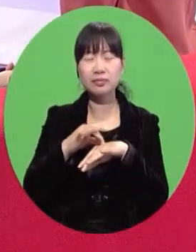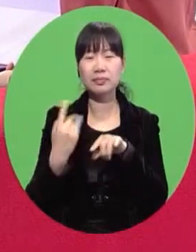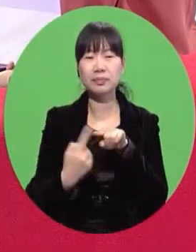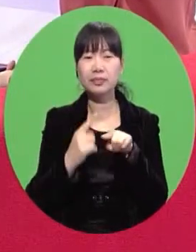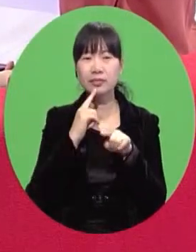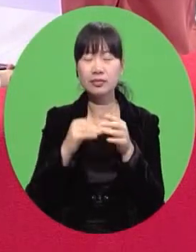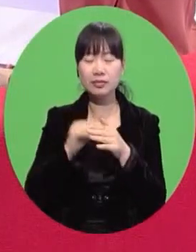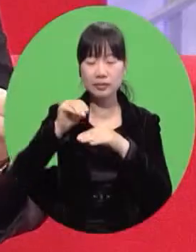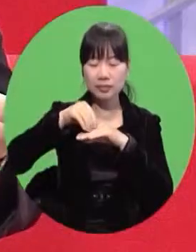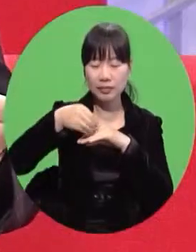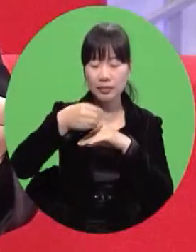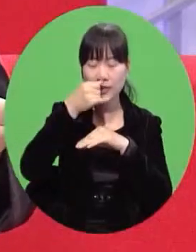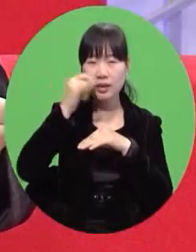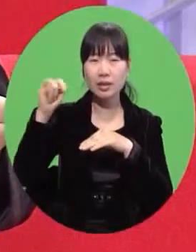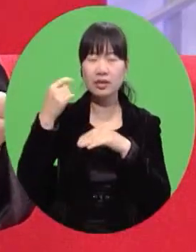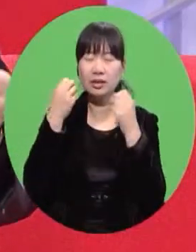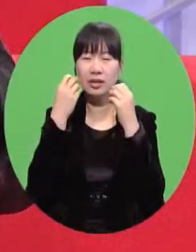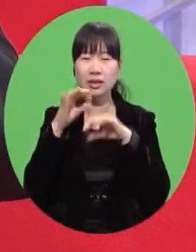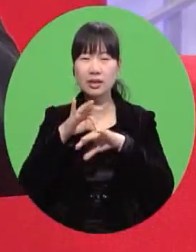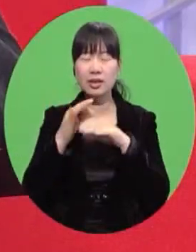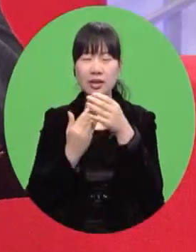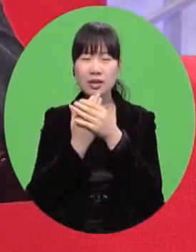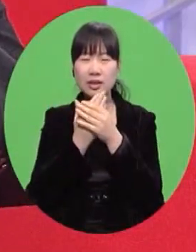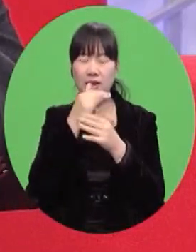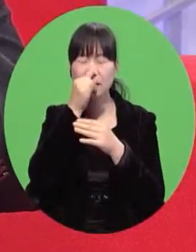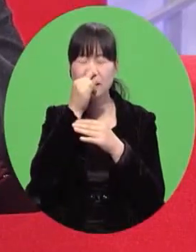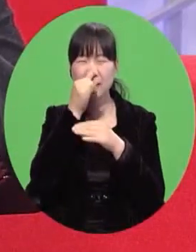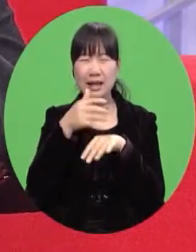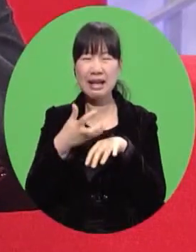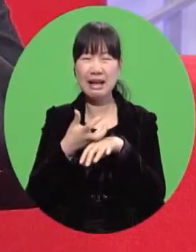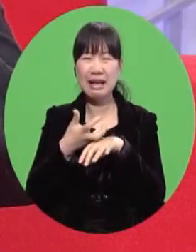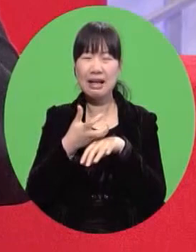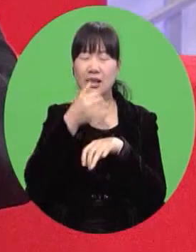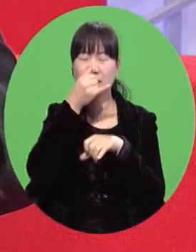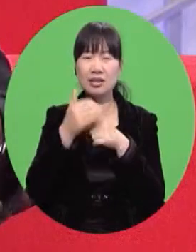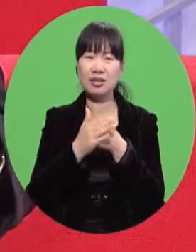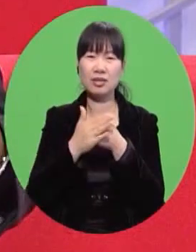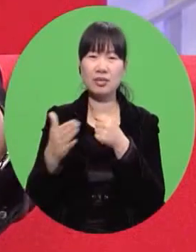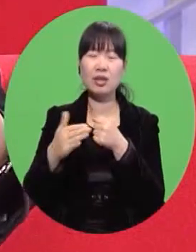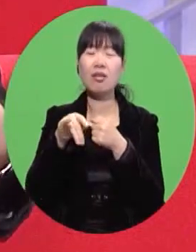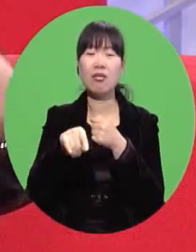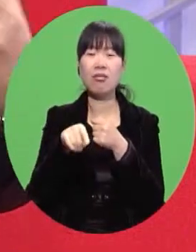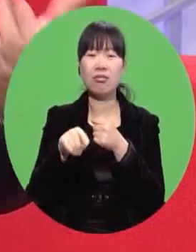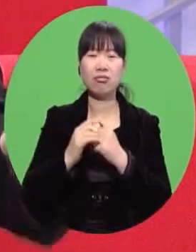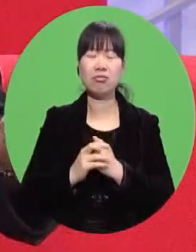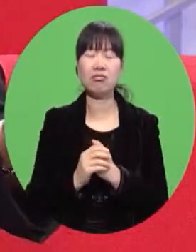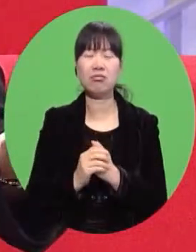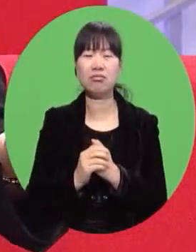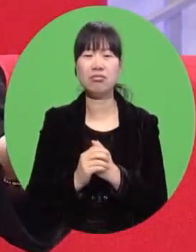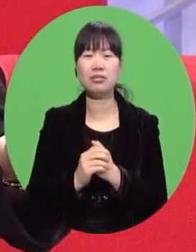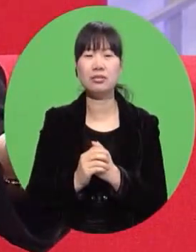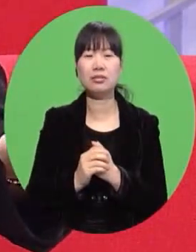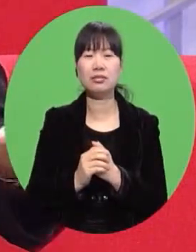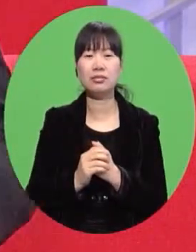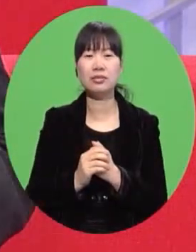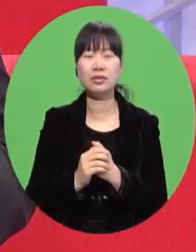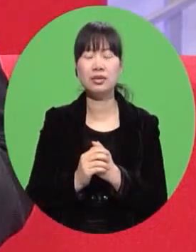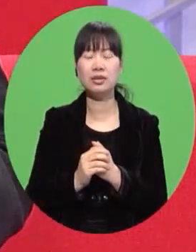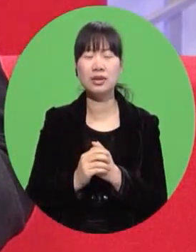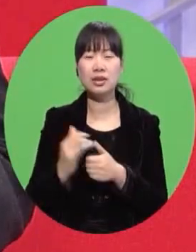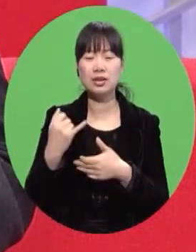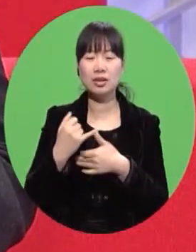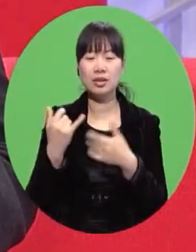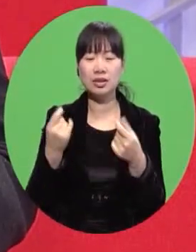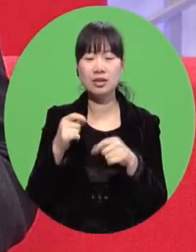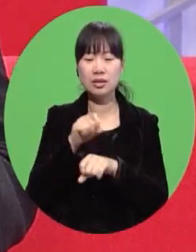일단 뜯어놓으면 다음에 새 살이 올라오면 이게 까실까실하거든요. 그러면 되게 이제 되는 거고. 이런 이제 그 서현이